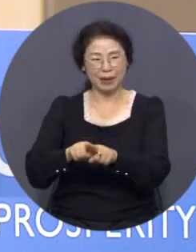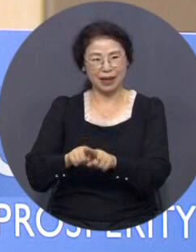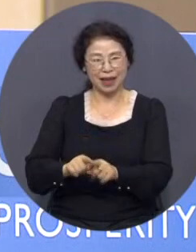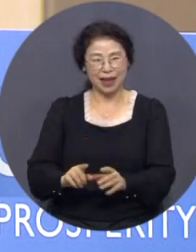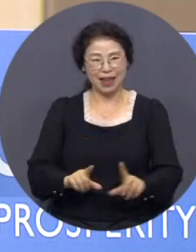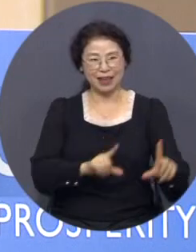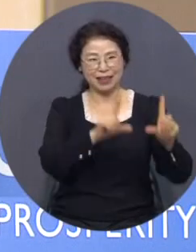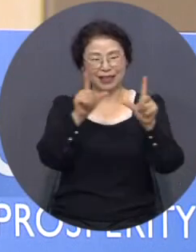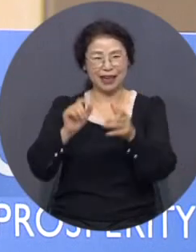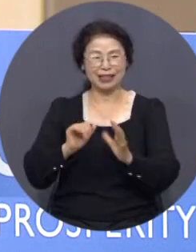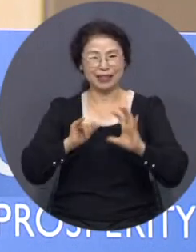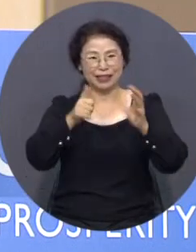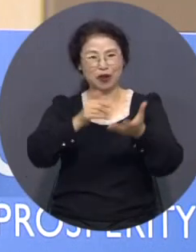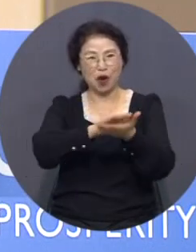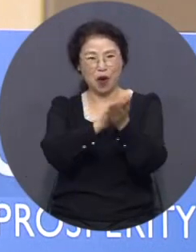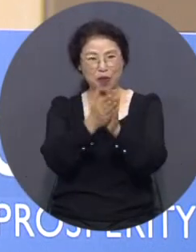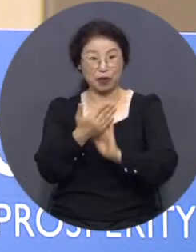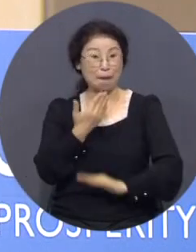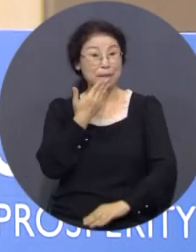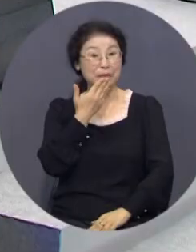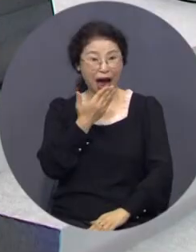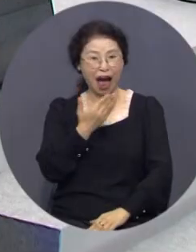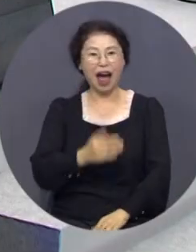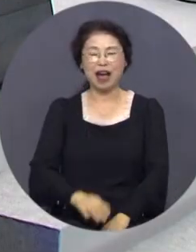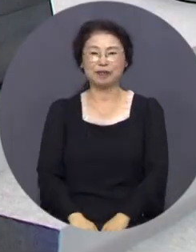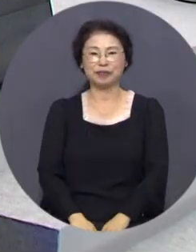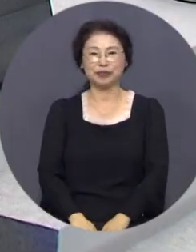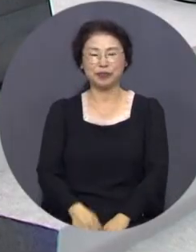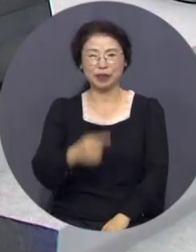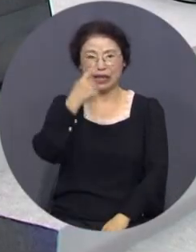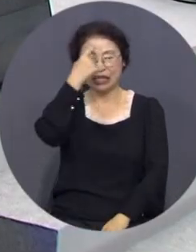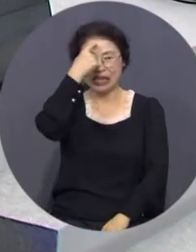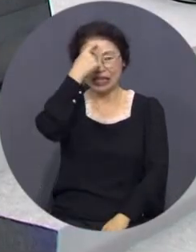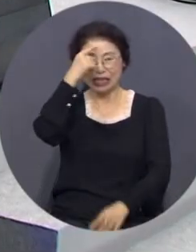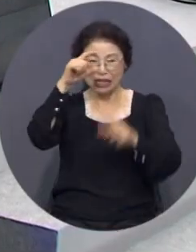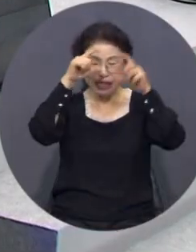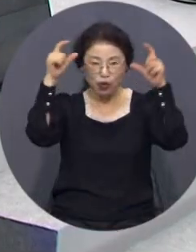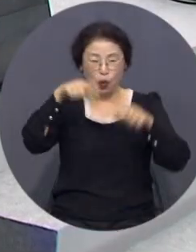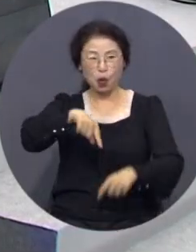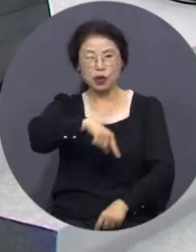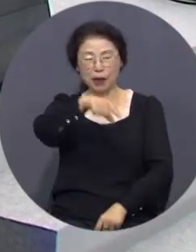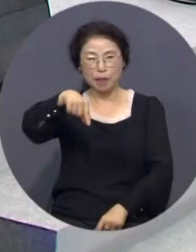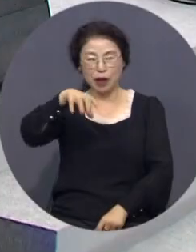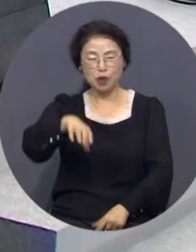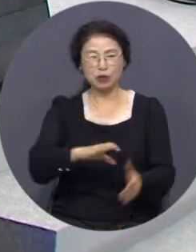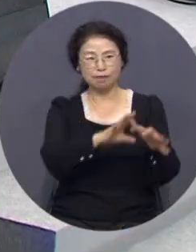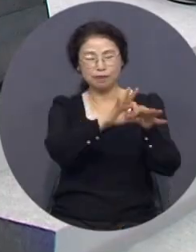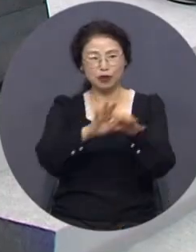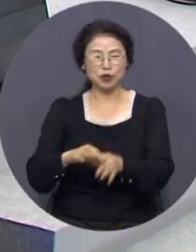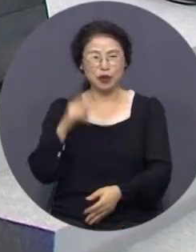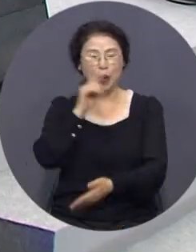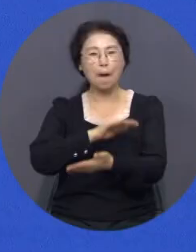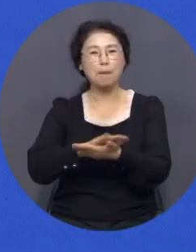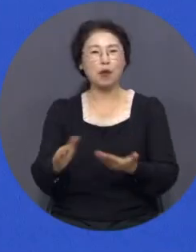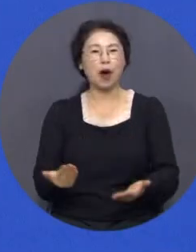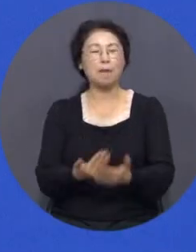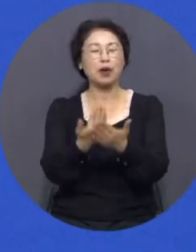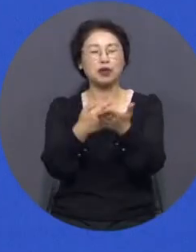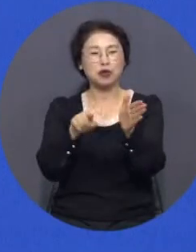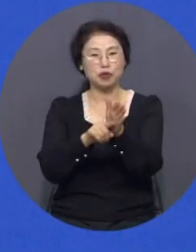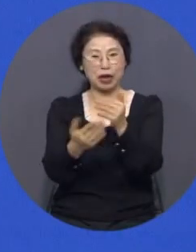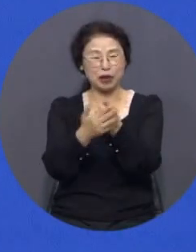세상으로 변화하게 될 것입니다. 인도 태평양 지역의 지속 가능한 평화와 번영을 위한